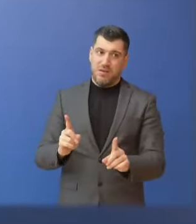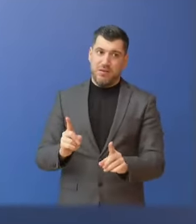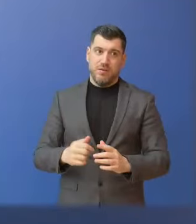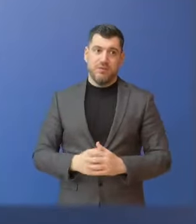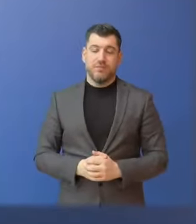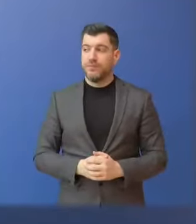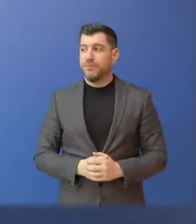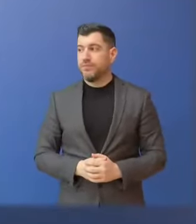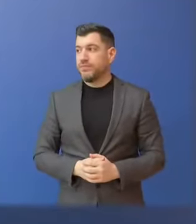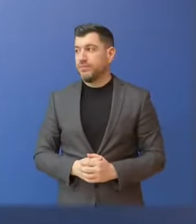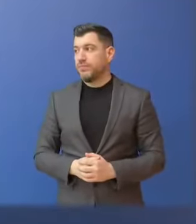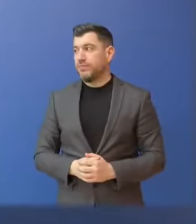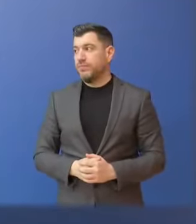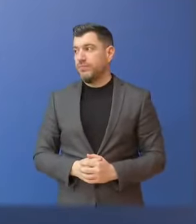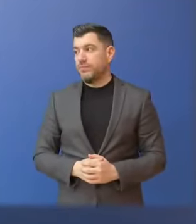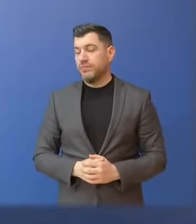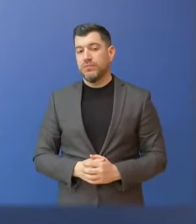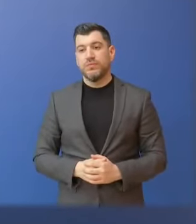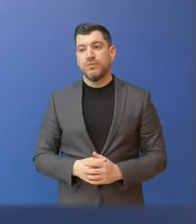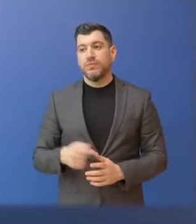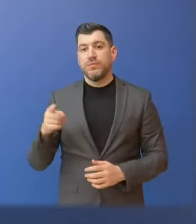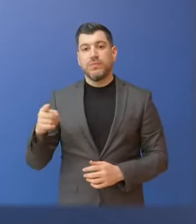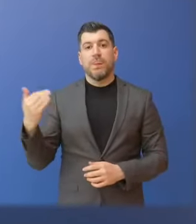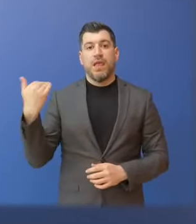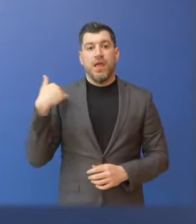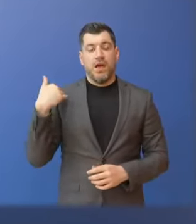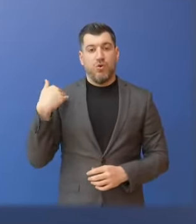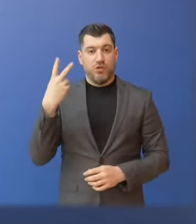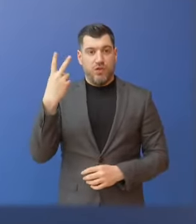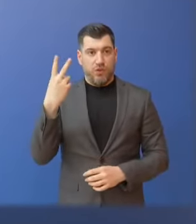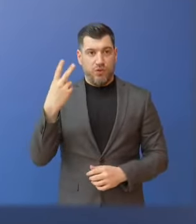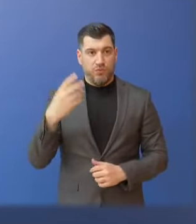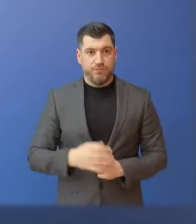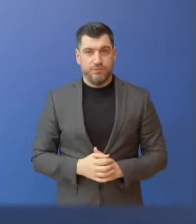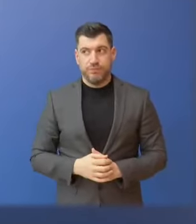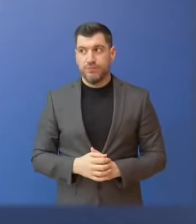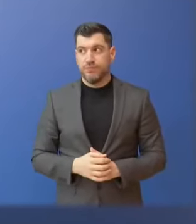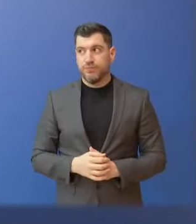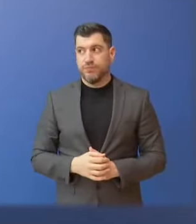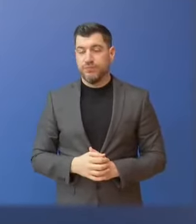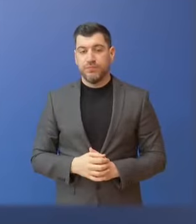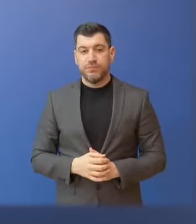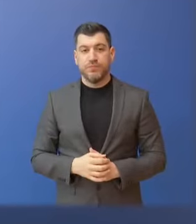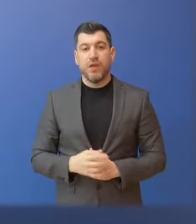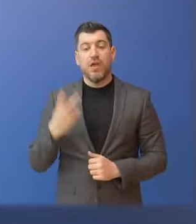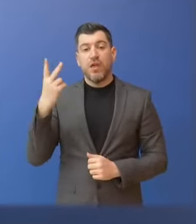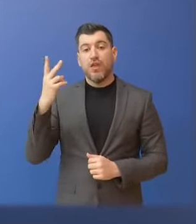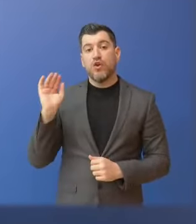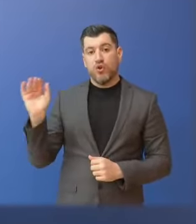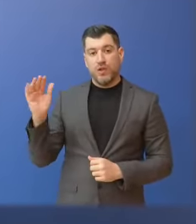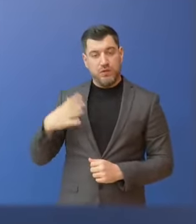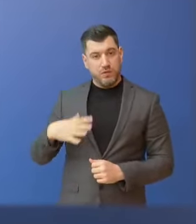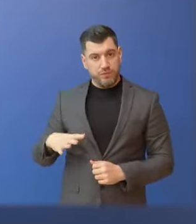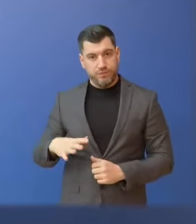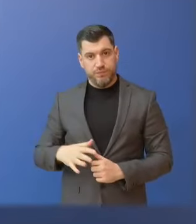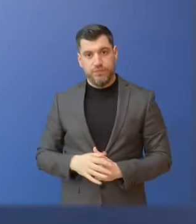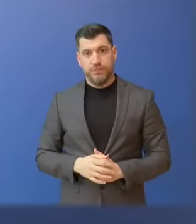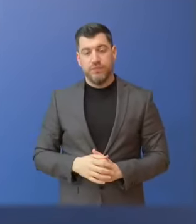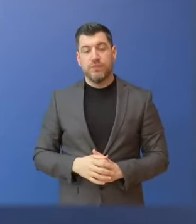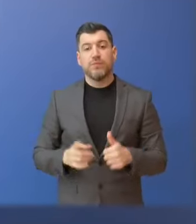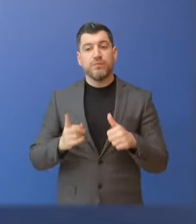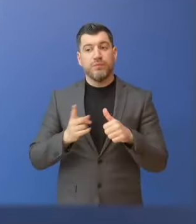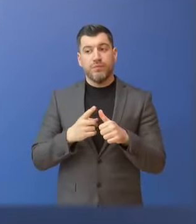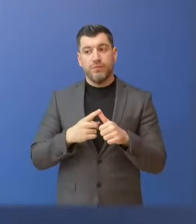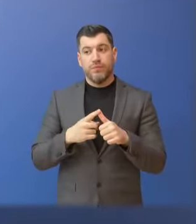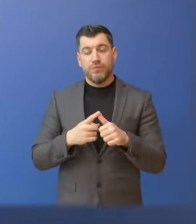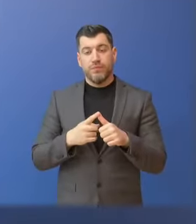ελάτε θέλω να ρωτήσω δύο πράγματα με βάση την απάντηση που δώσατε προηγουμένως ε πρώτον γιατί